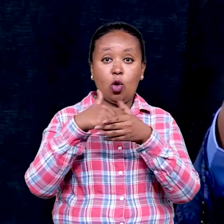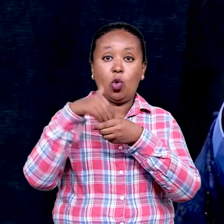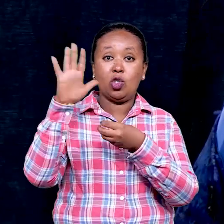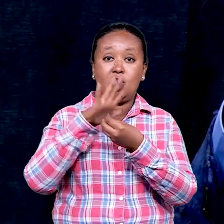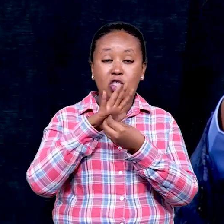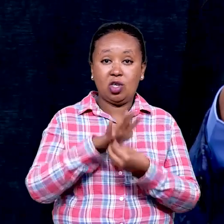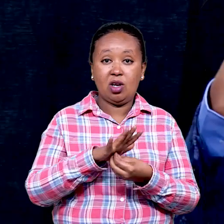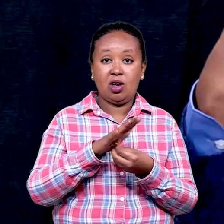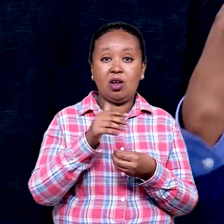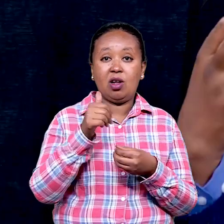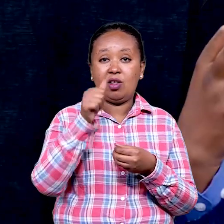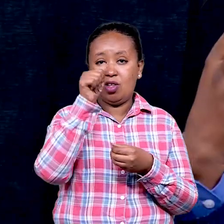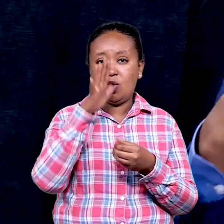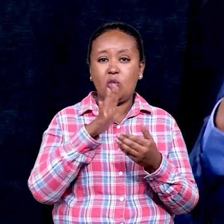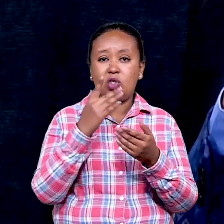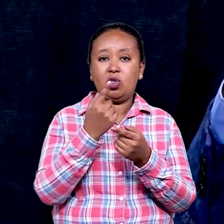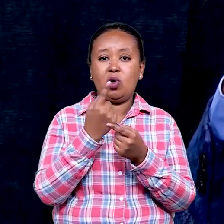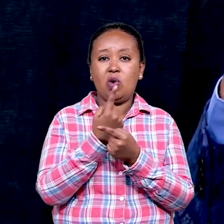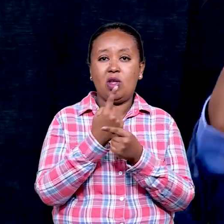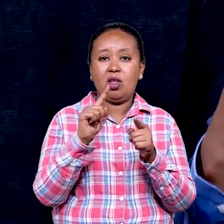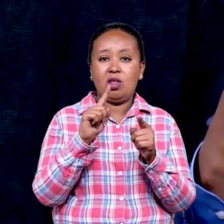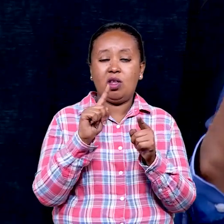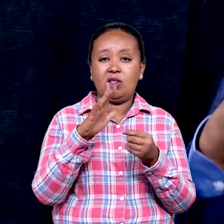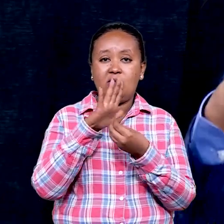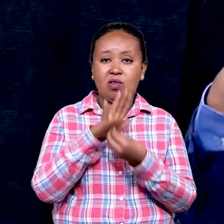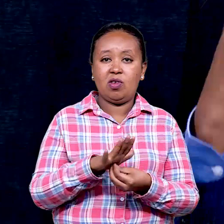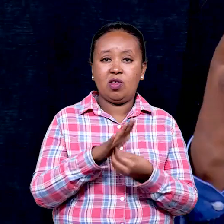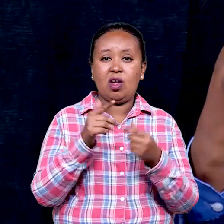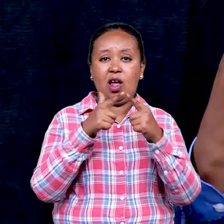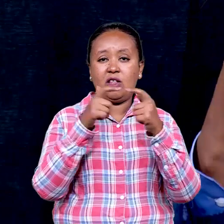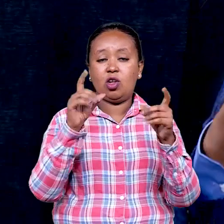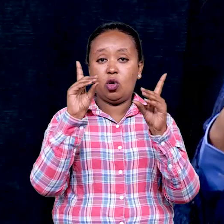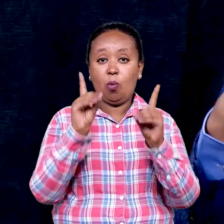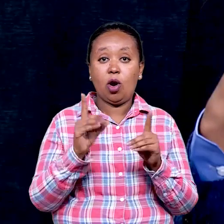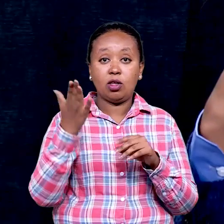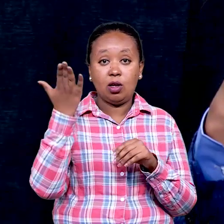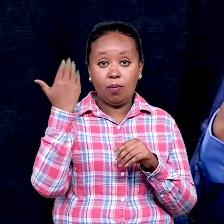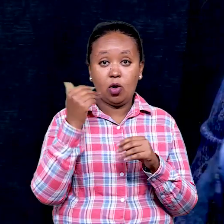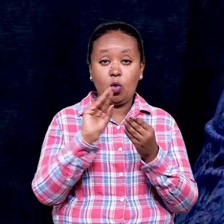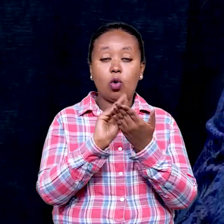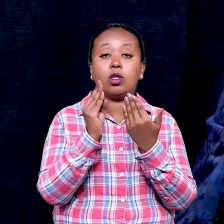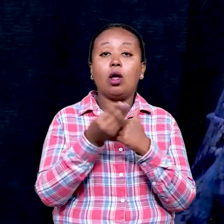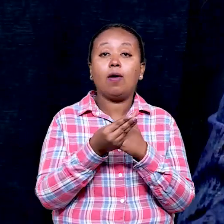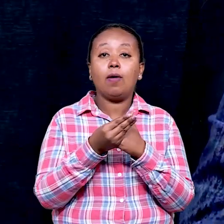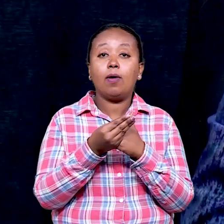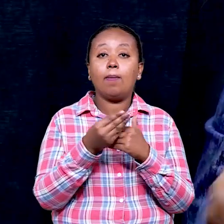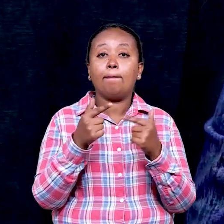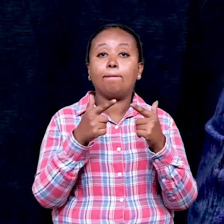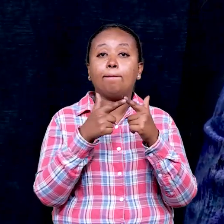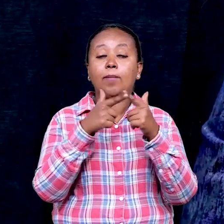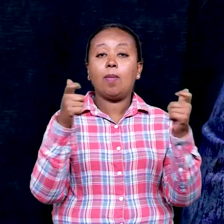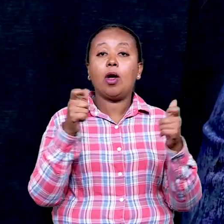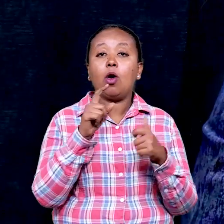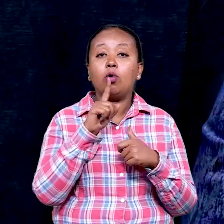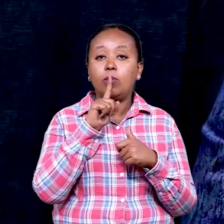ጫና አንቲ ሂውማን ራይትስ አንቲ ደ ሩል ኦፍ ዶ ሎው አንቲ ዲሞክራቲክ የነበረውን ሲቹዌሽን